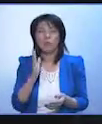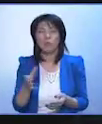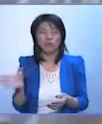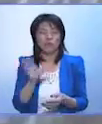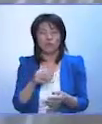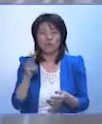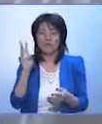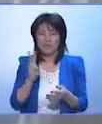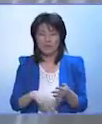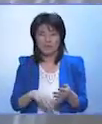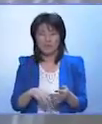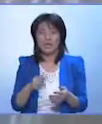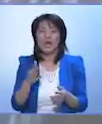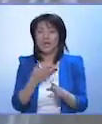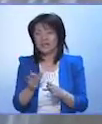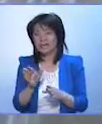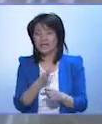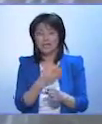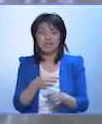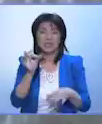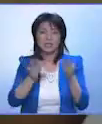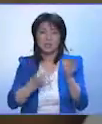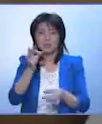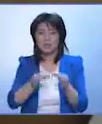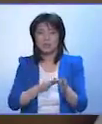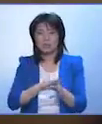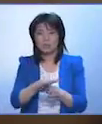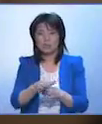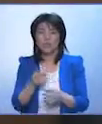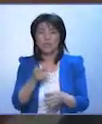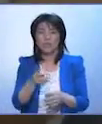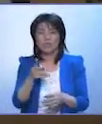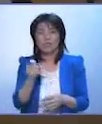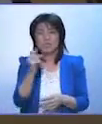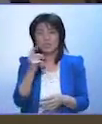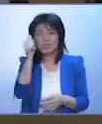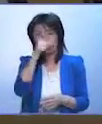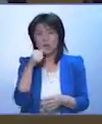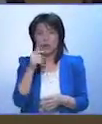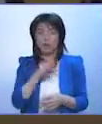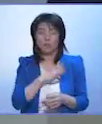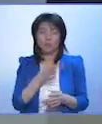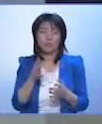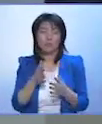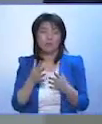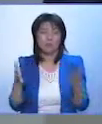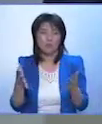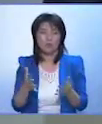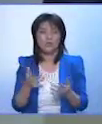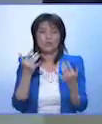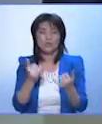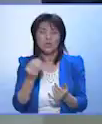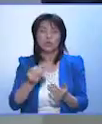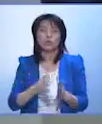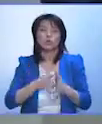көмектесетін бұл жеке сот орындаушылар. 2011 жылы аймағымызда тек 6 жеке сот орындаушысы болса, бүгінгі таңда олардың саны